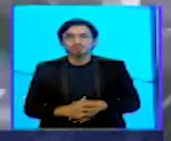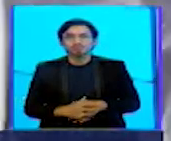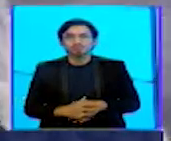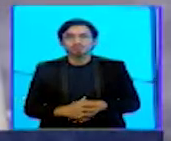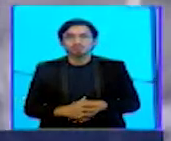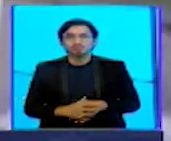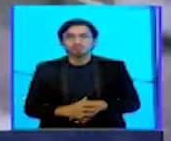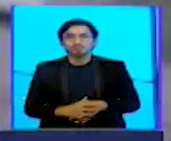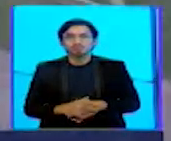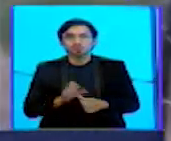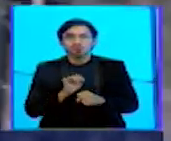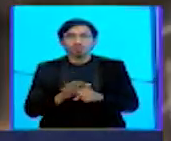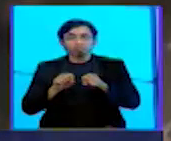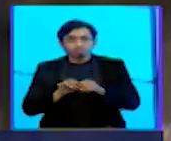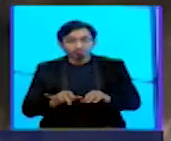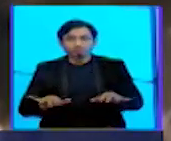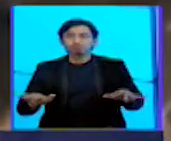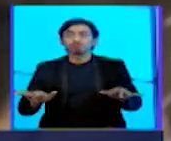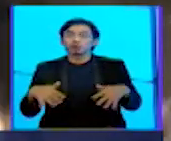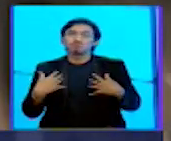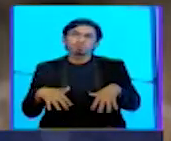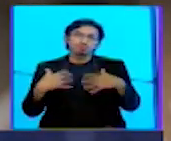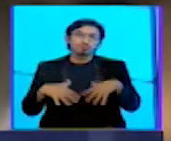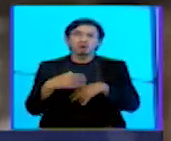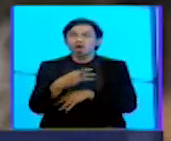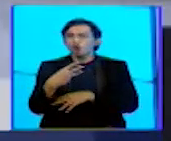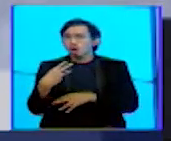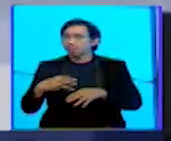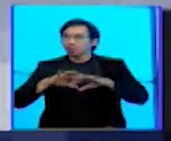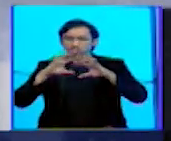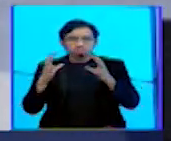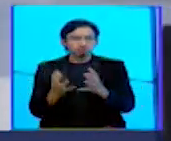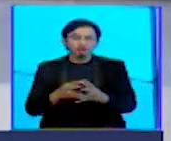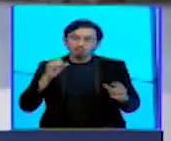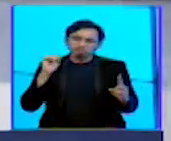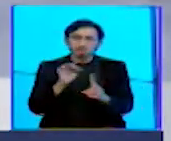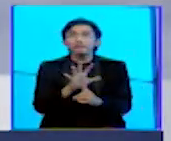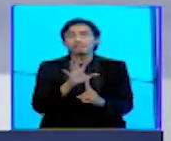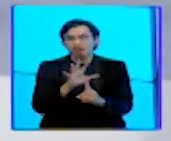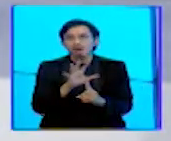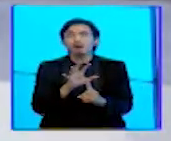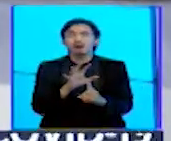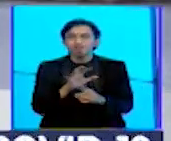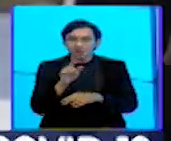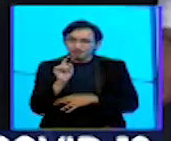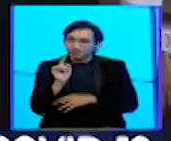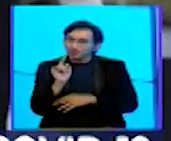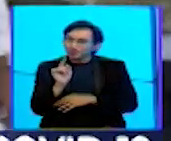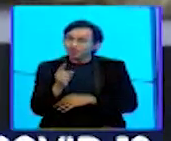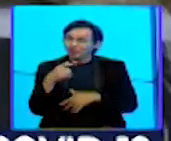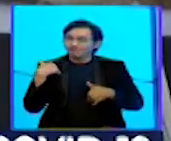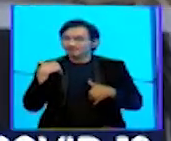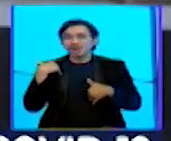Pandemi COVID-19 telah berdampak pada sektor ekonomi secara global, tak terkecuali industri fashion. Industri ini mengalami penurunan